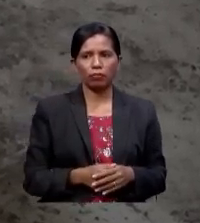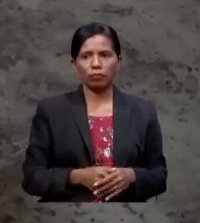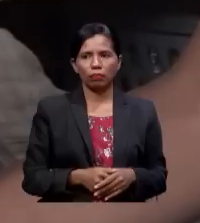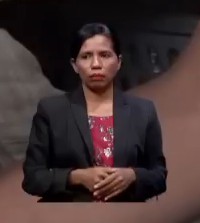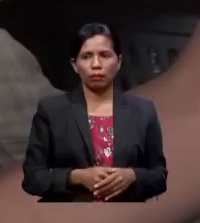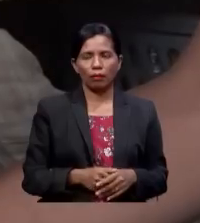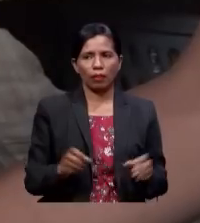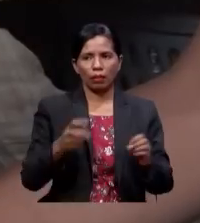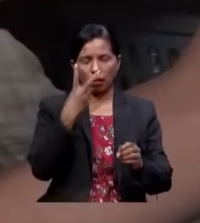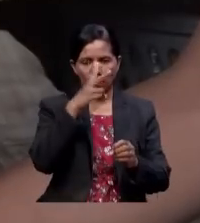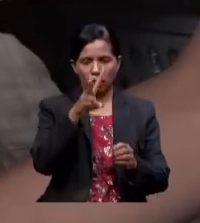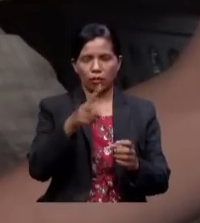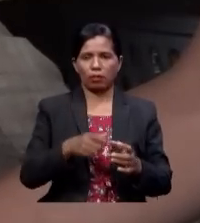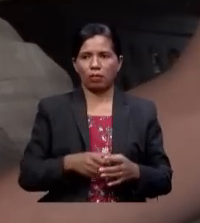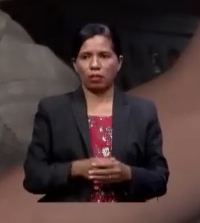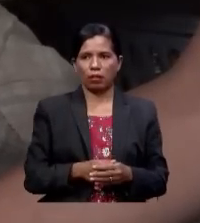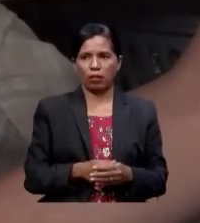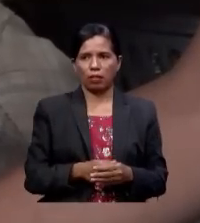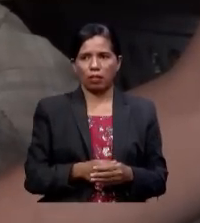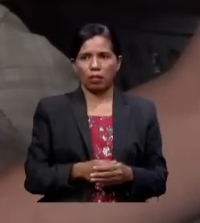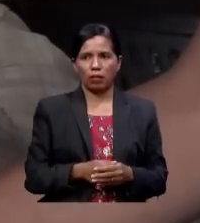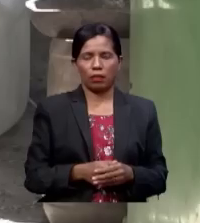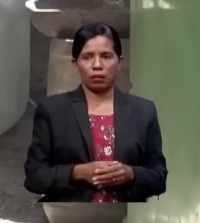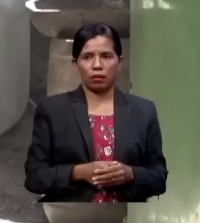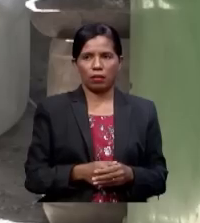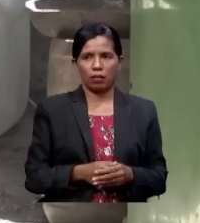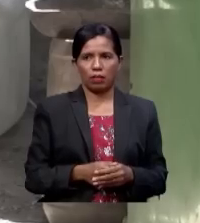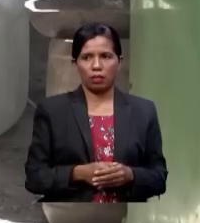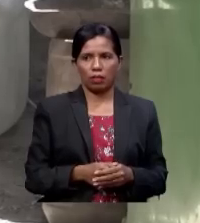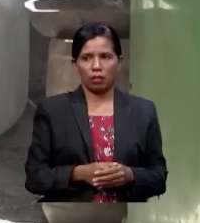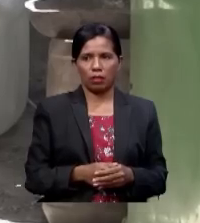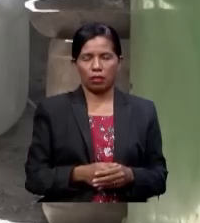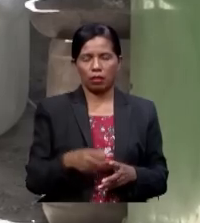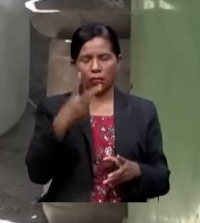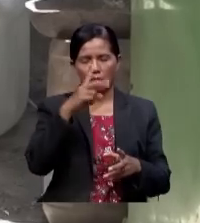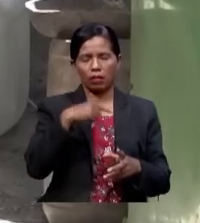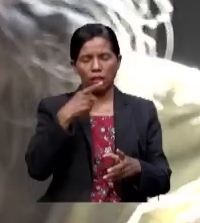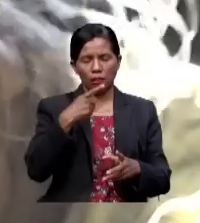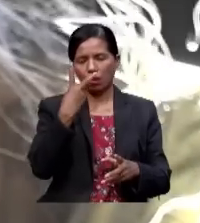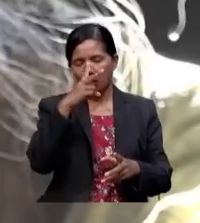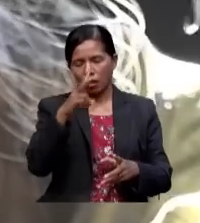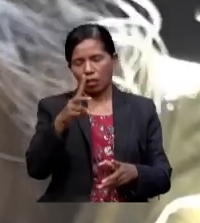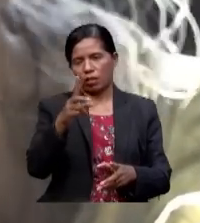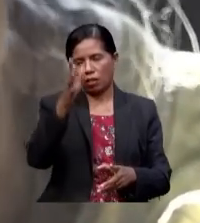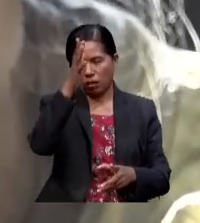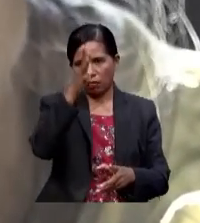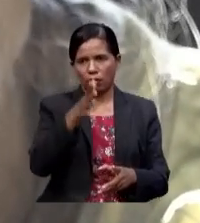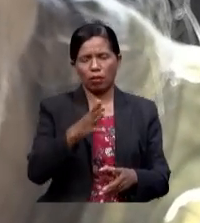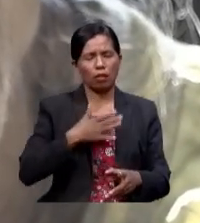Olah hari, oh ni ansai tu. Ini ansai mak mai hari ni. How did? Aku ni alin